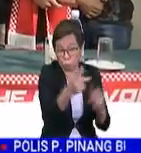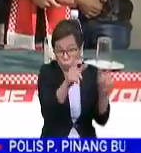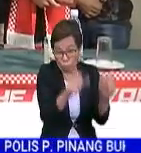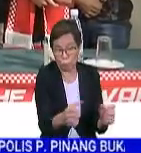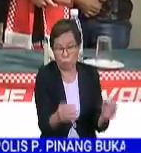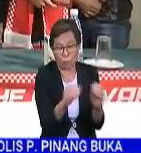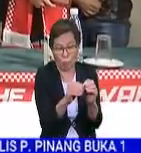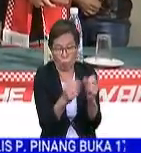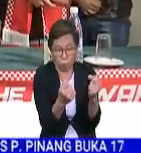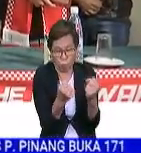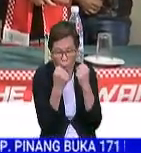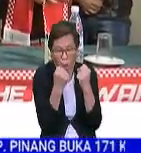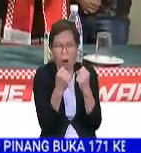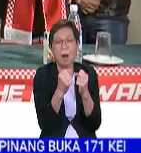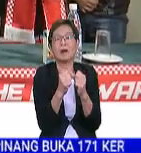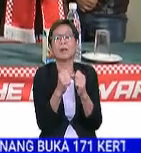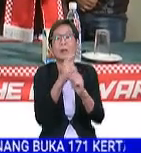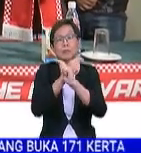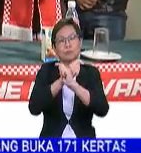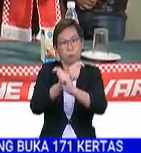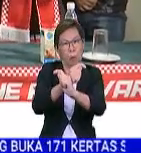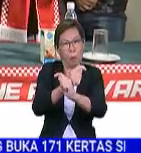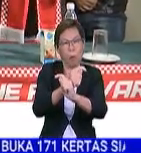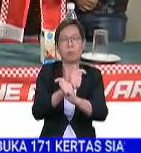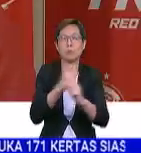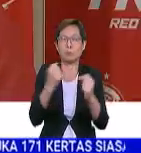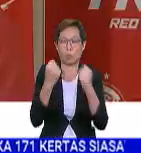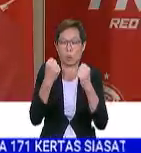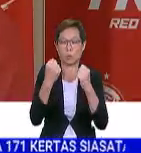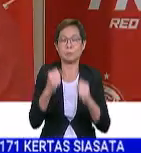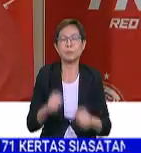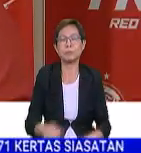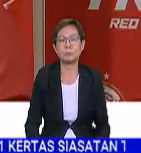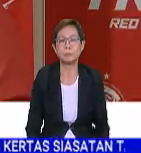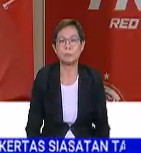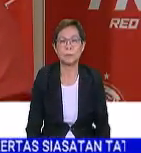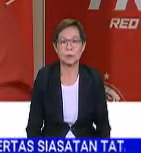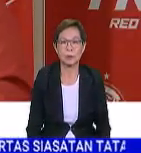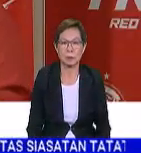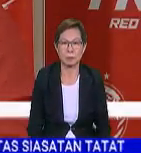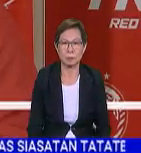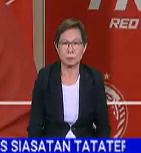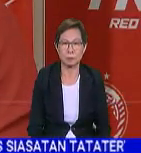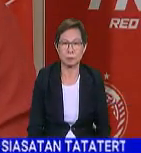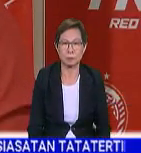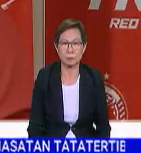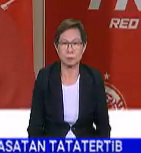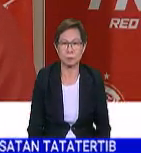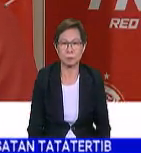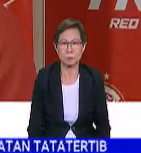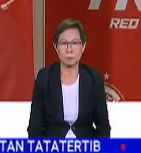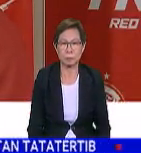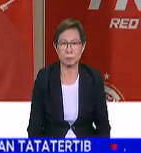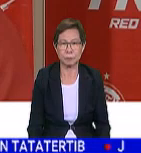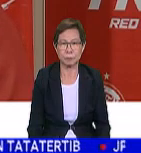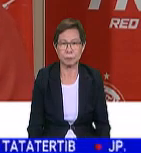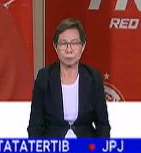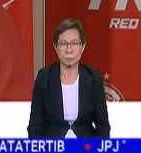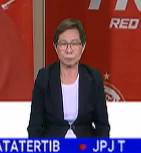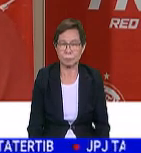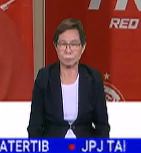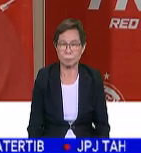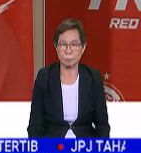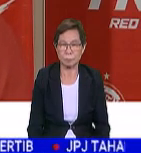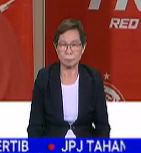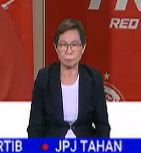kekuatan kepada barisan pertahanan. Saya tidak memenjarakan hanya 11 pemain. Jadi pada saya kepentingan itu